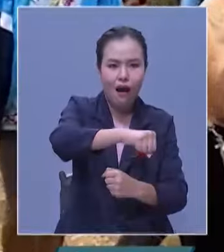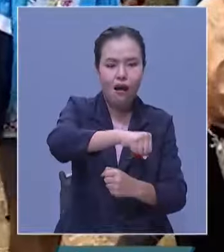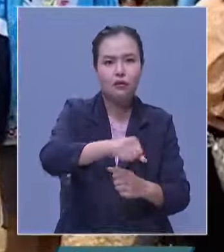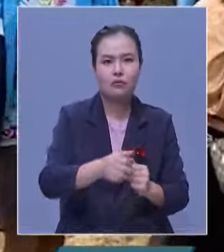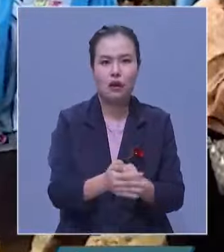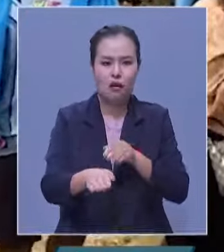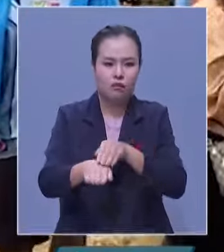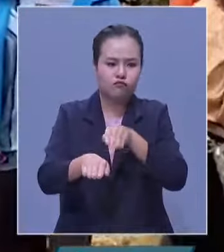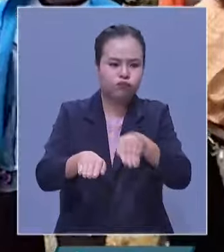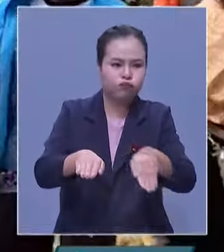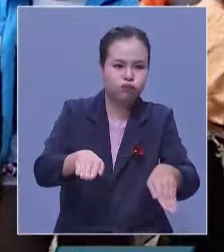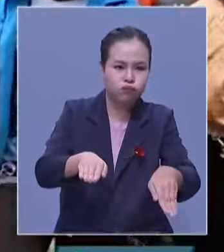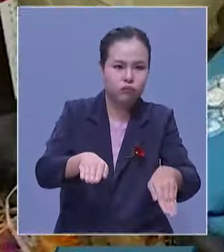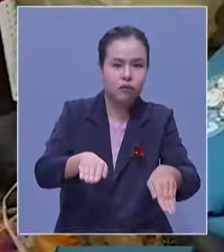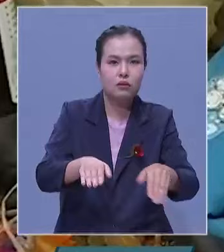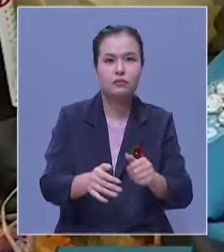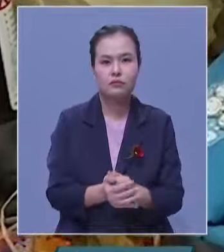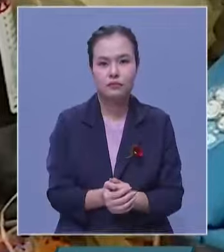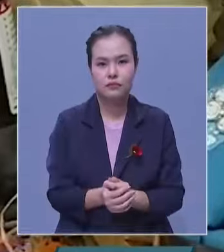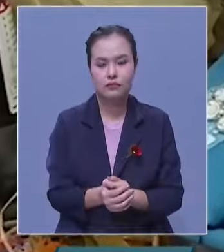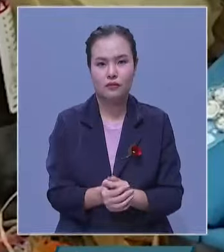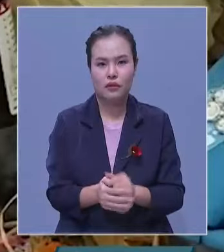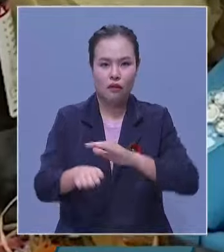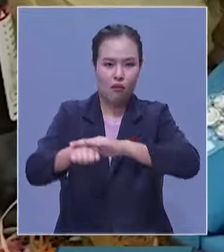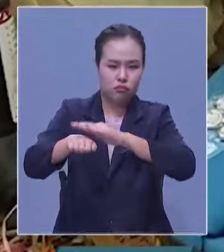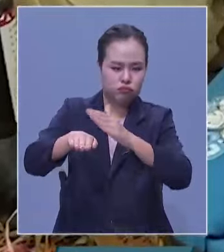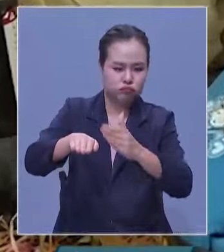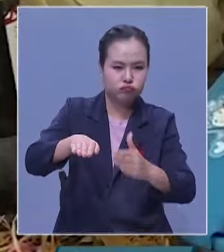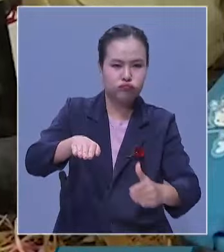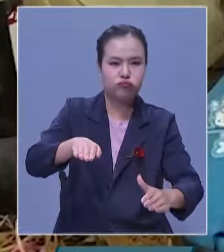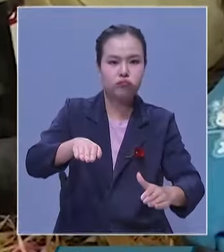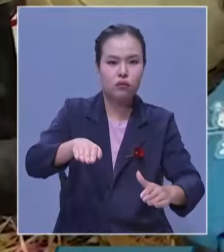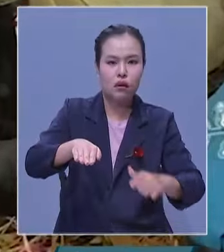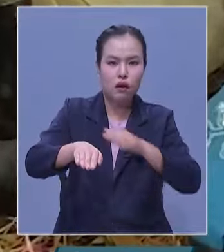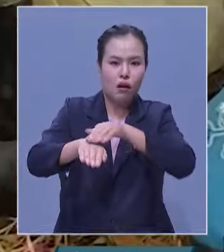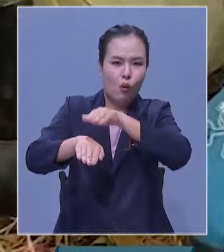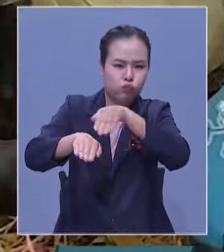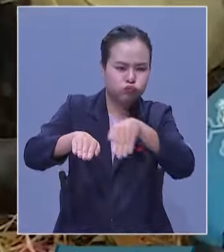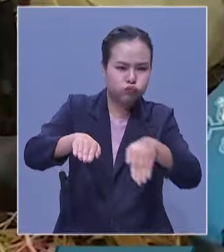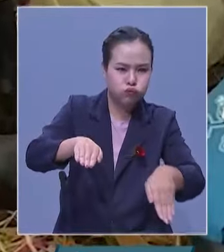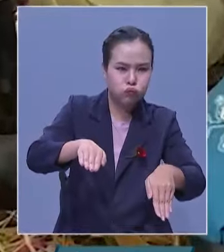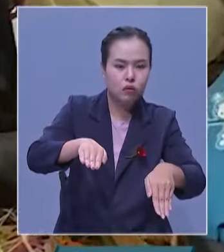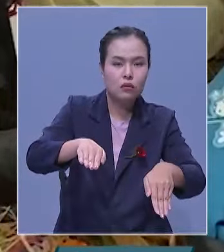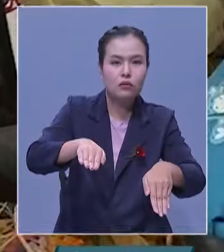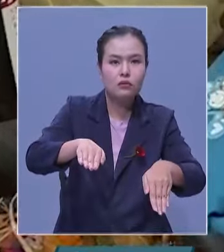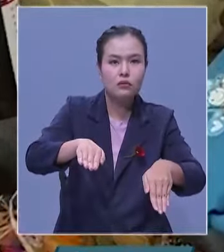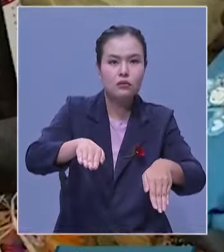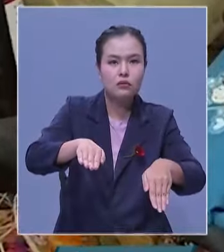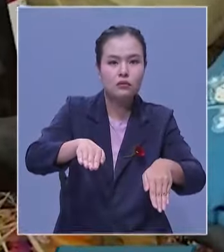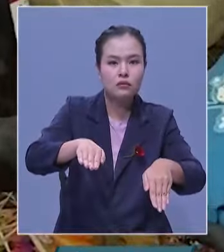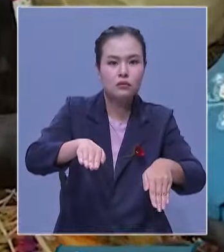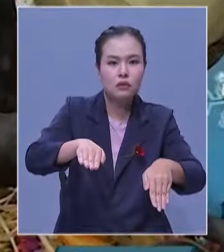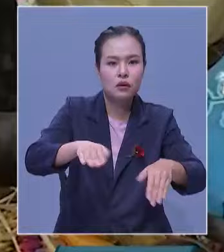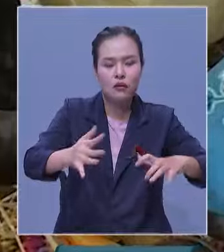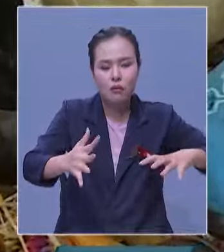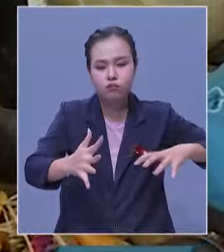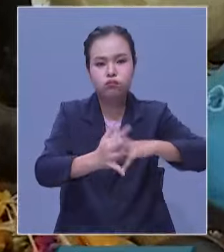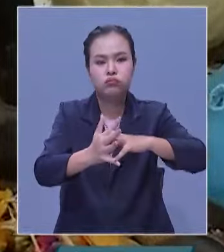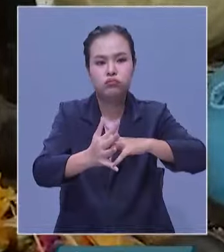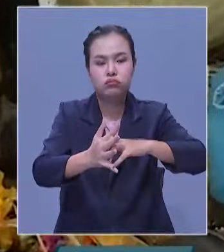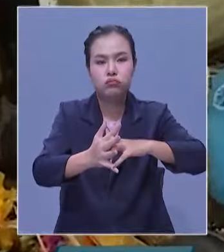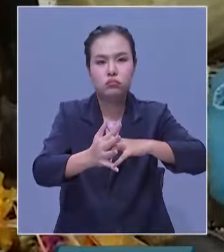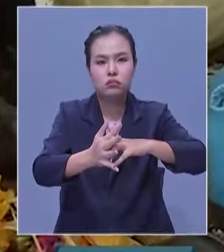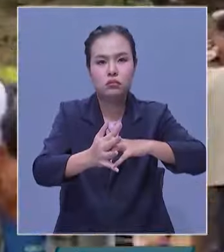หลักตกถนนแล้วบังเอิญถนนตรงนี้มันเป็นทางลาดชันด้วยเนี่ยก็เลยลงไปชนกับเขาม.ห้วยชันจน